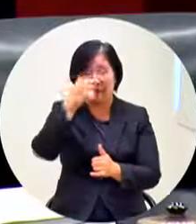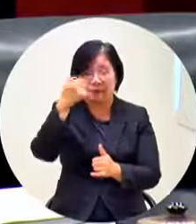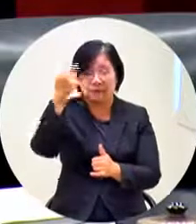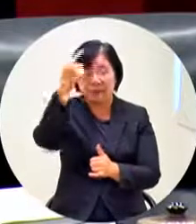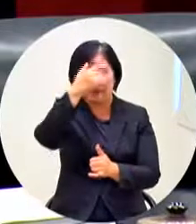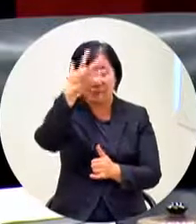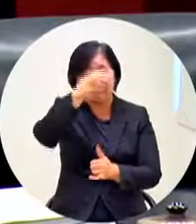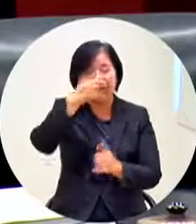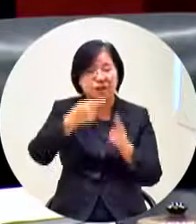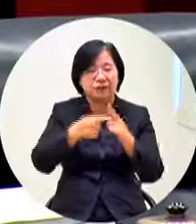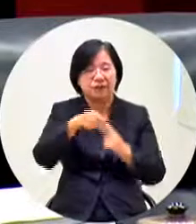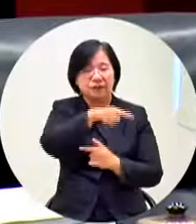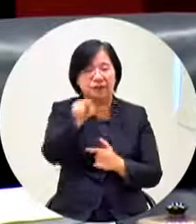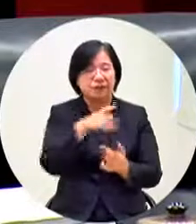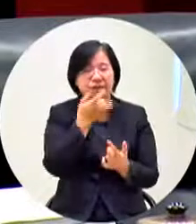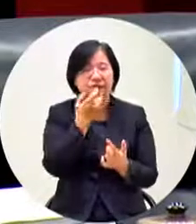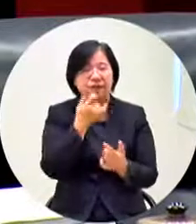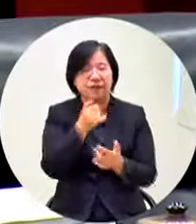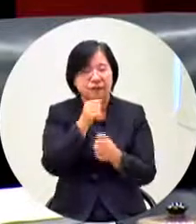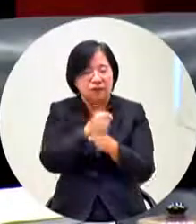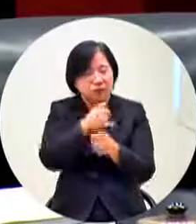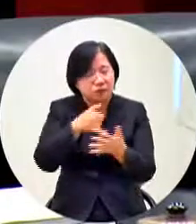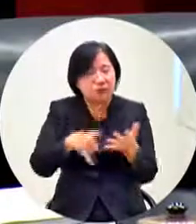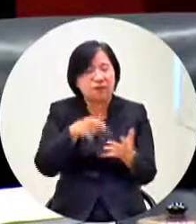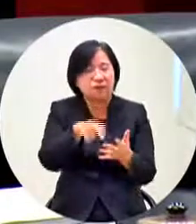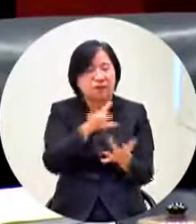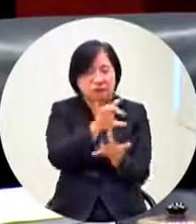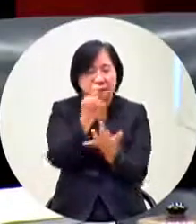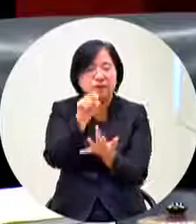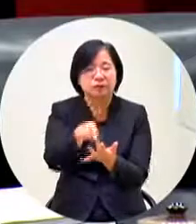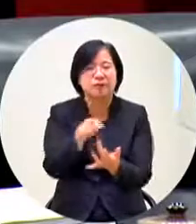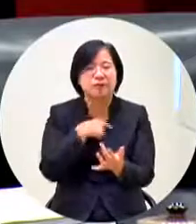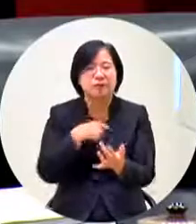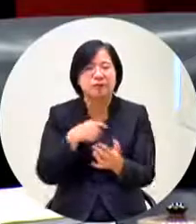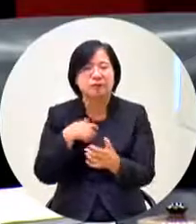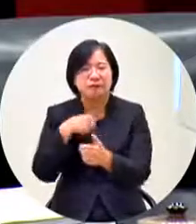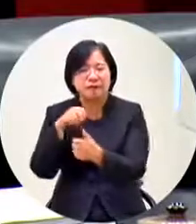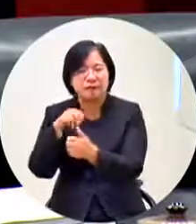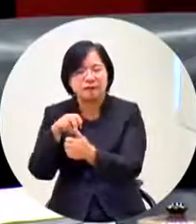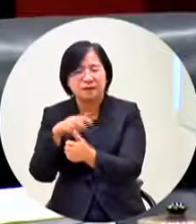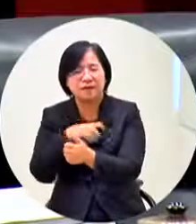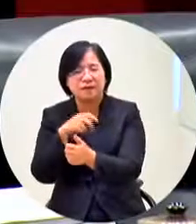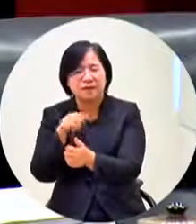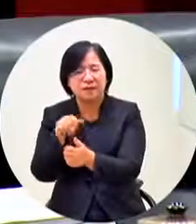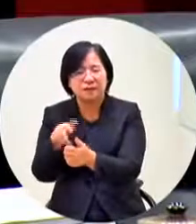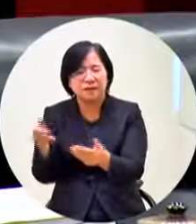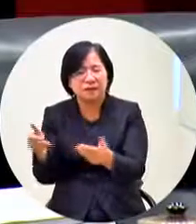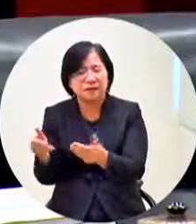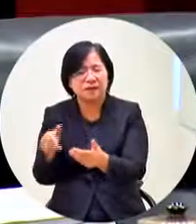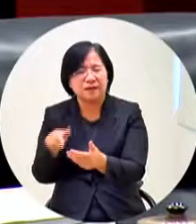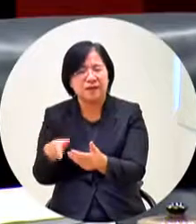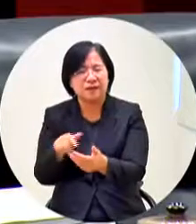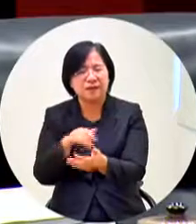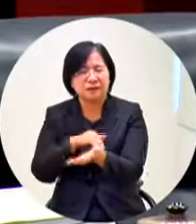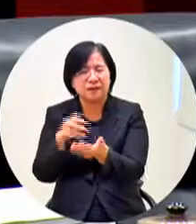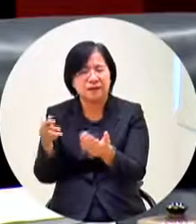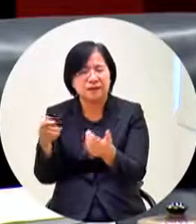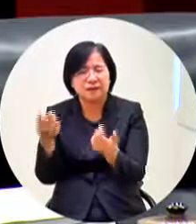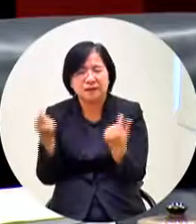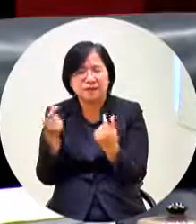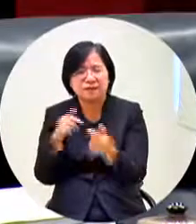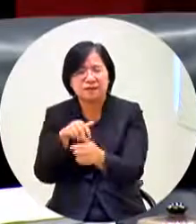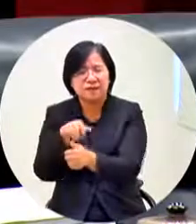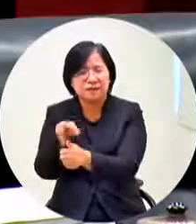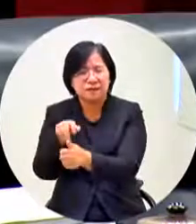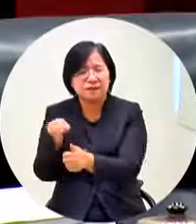的选择，然后又能够别于疗养院，在里面那种觉得好像被只是